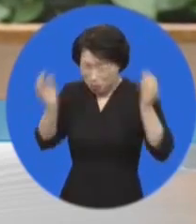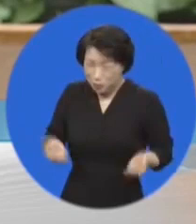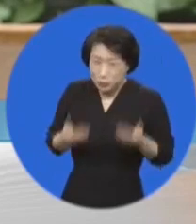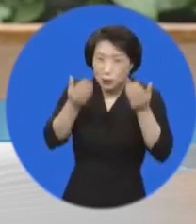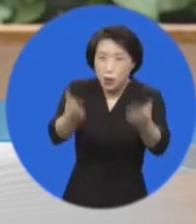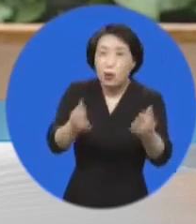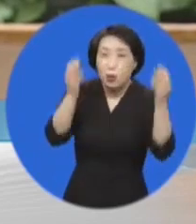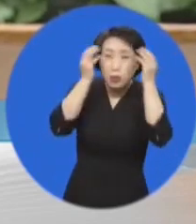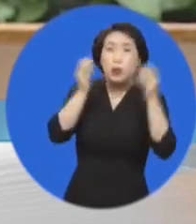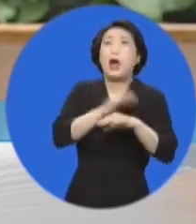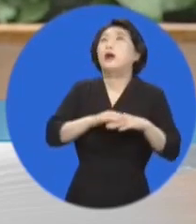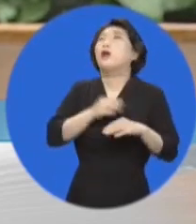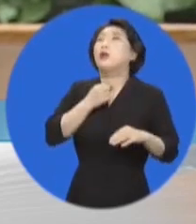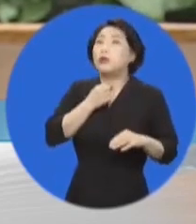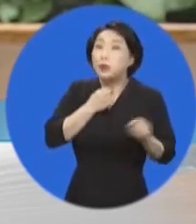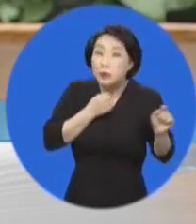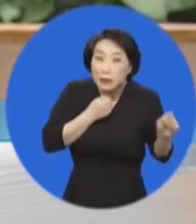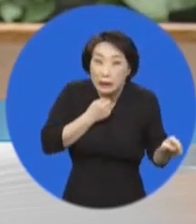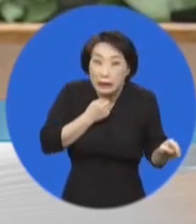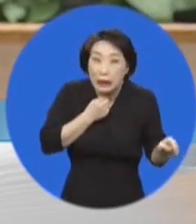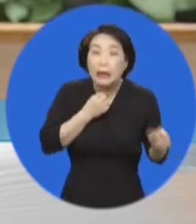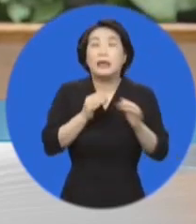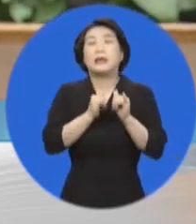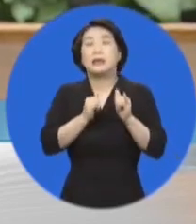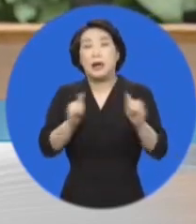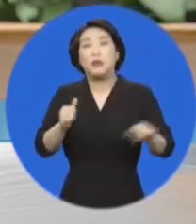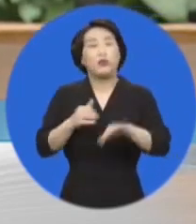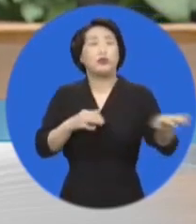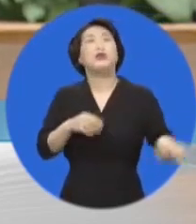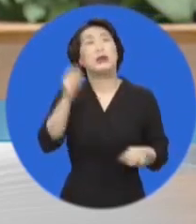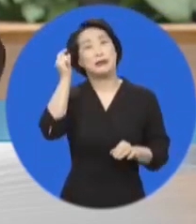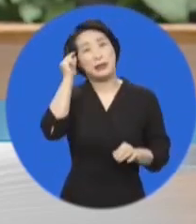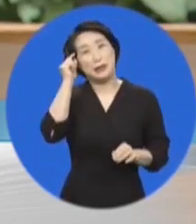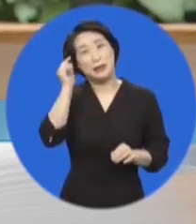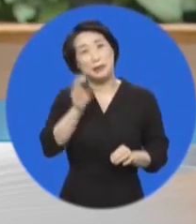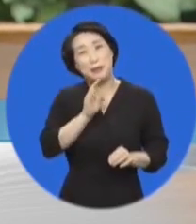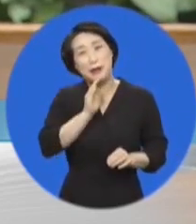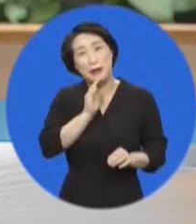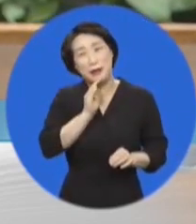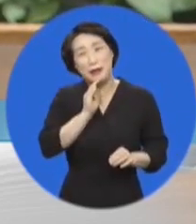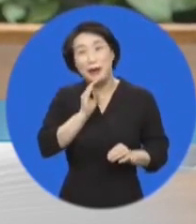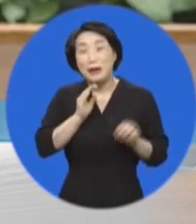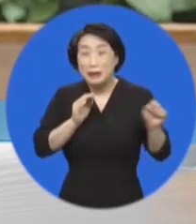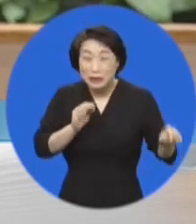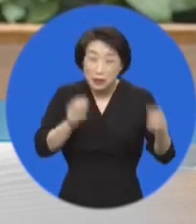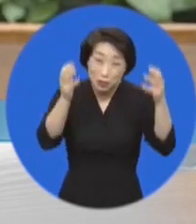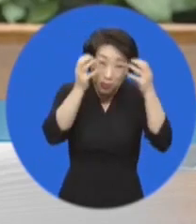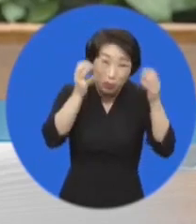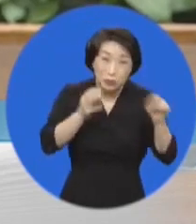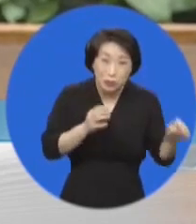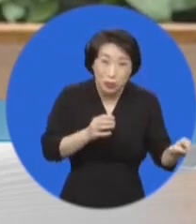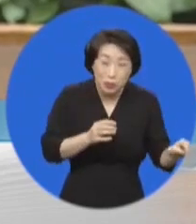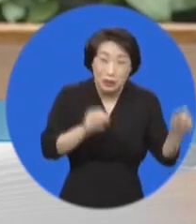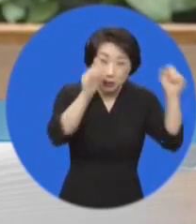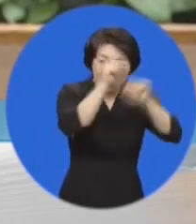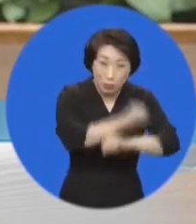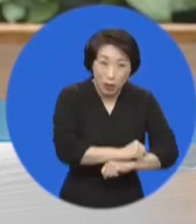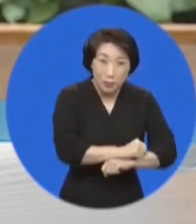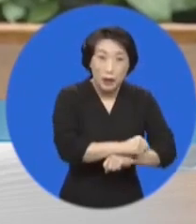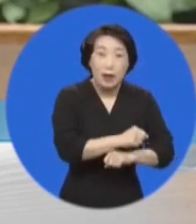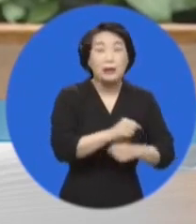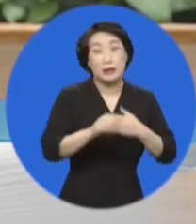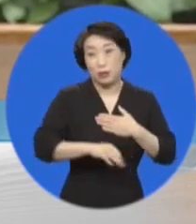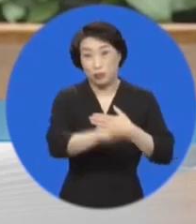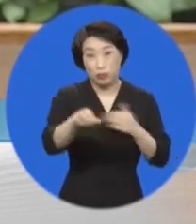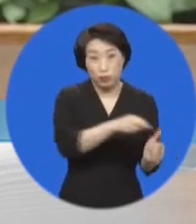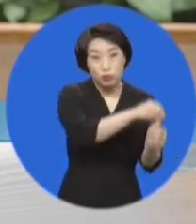죽으라도 고통을 해결하고 싶은 것이 고통입니다. 이런 고통이란 멸망에서